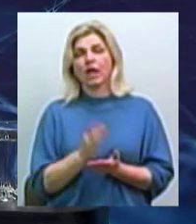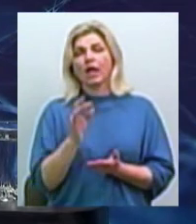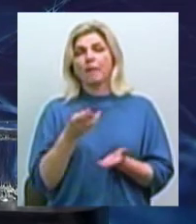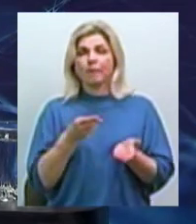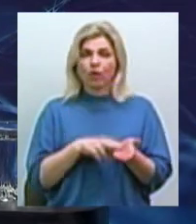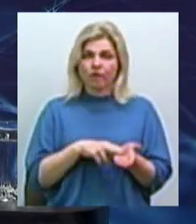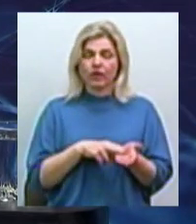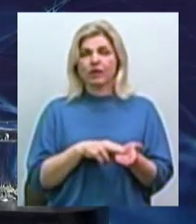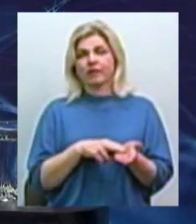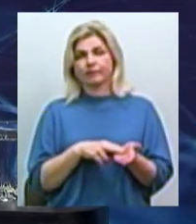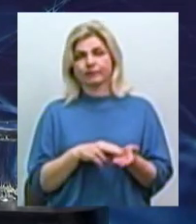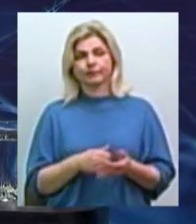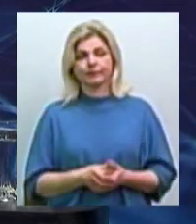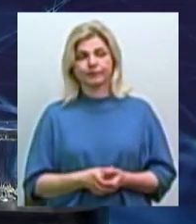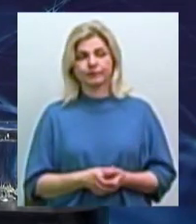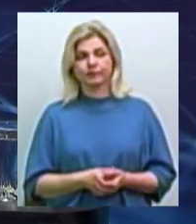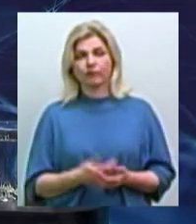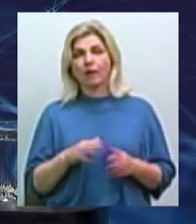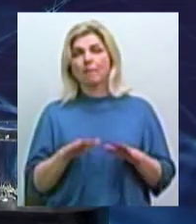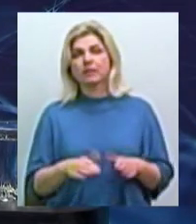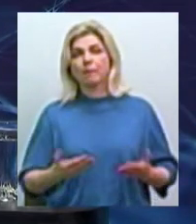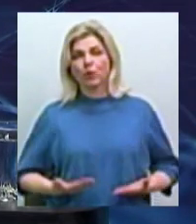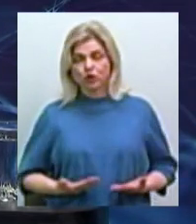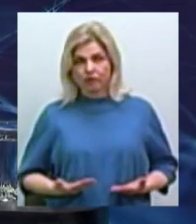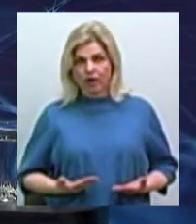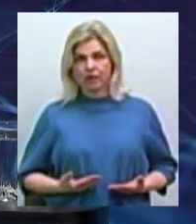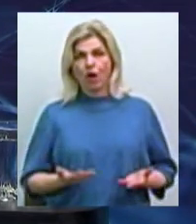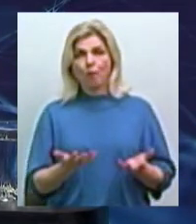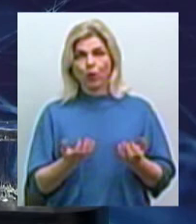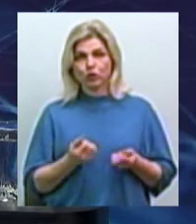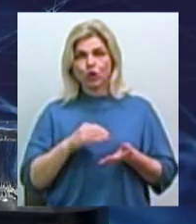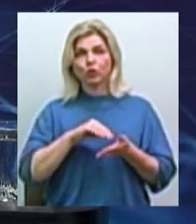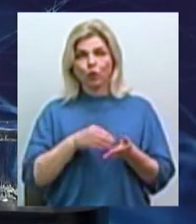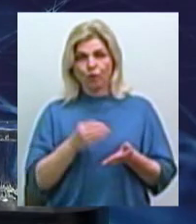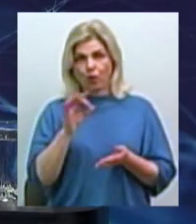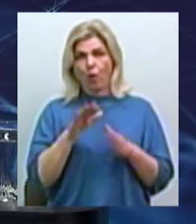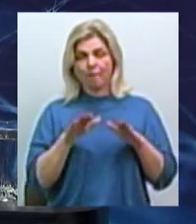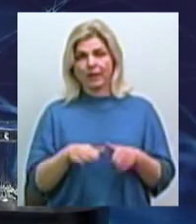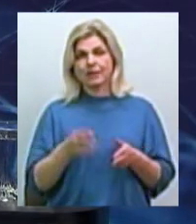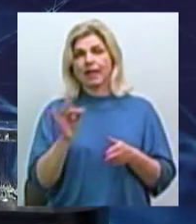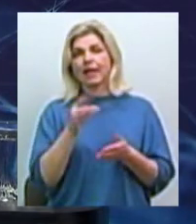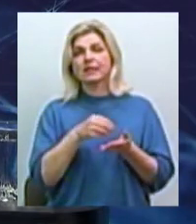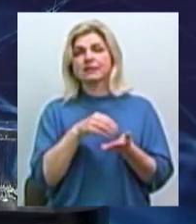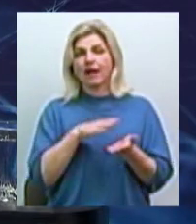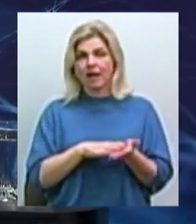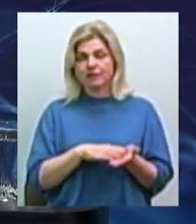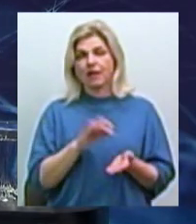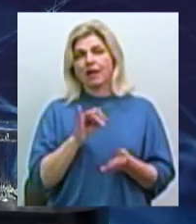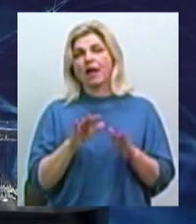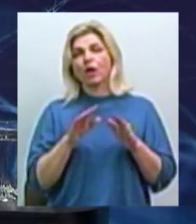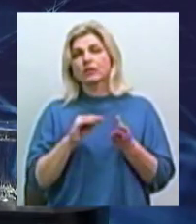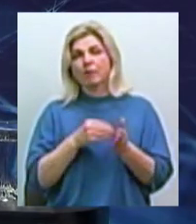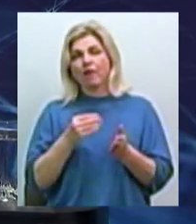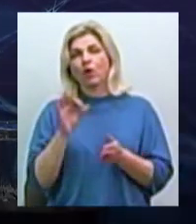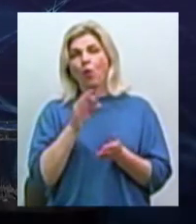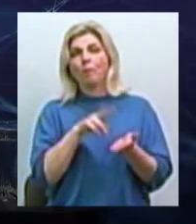місця проживання, яка включає в себе якраз отримання довідок про місце реєстрації та довідок про зареєстрованих